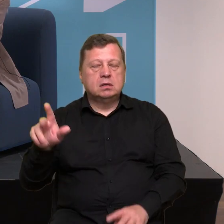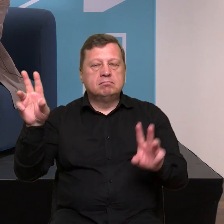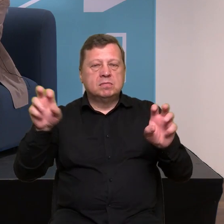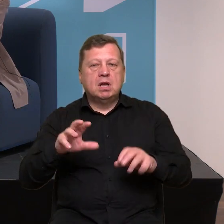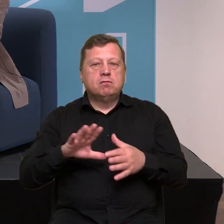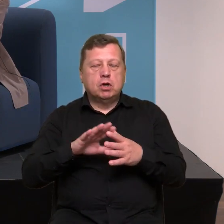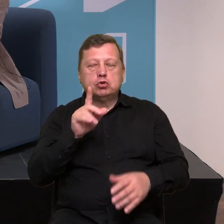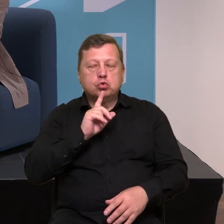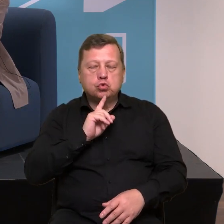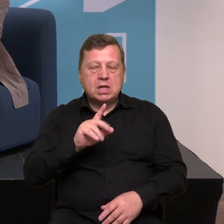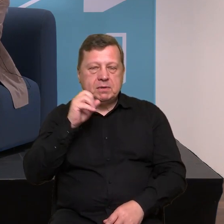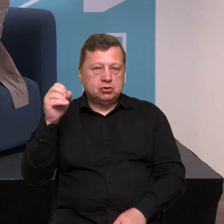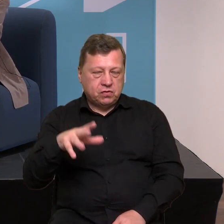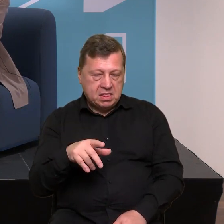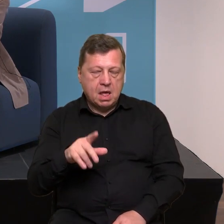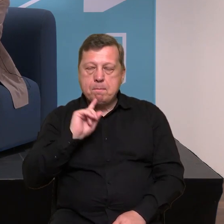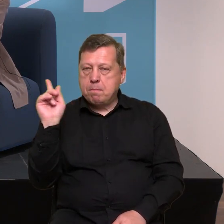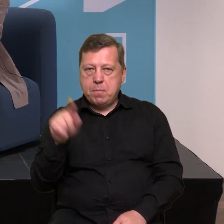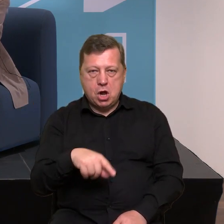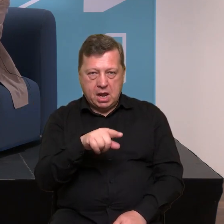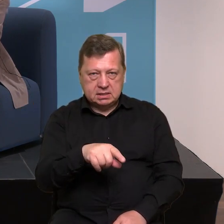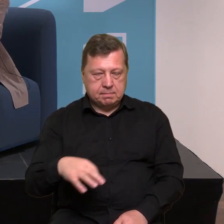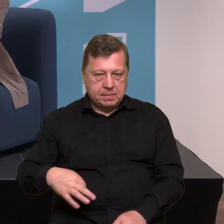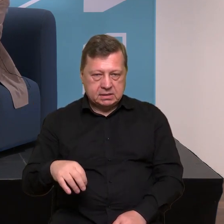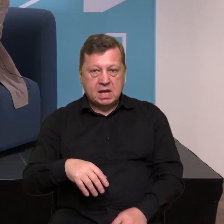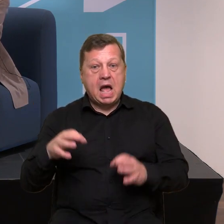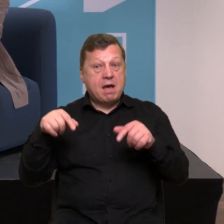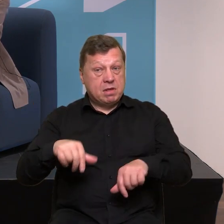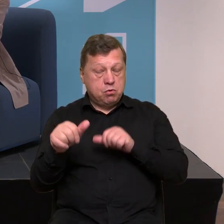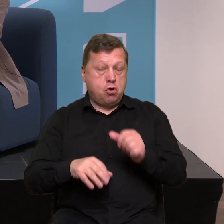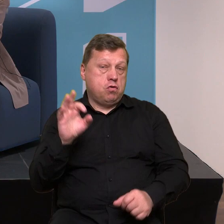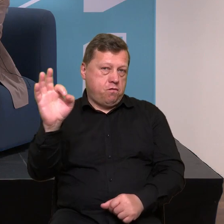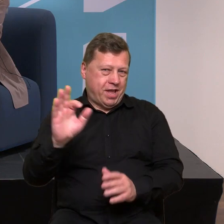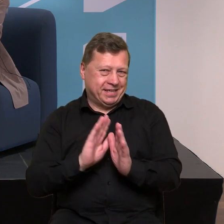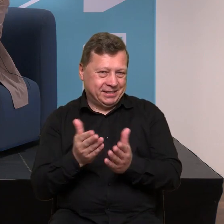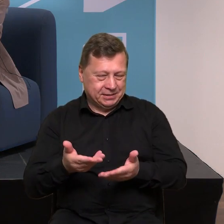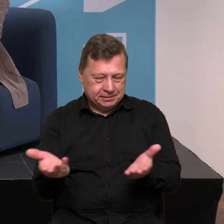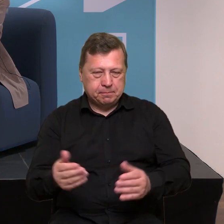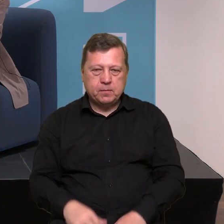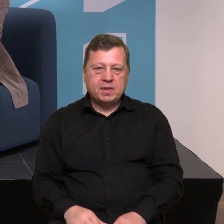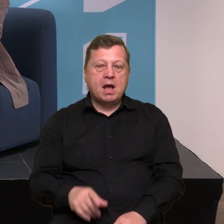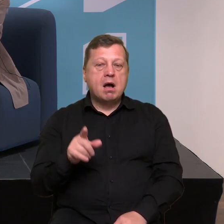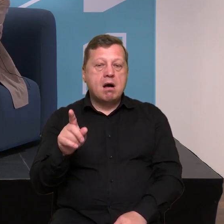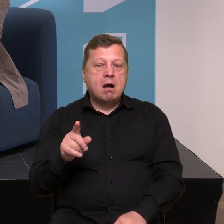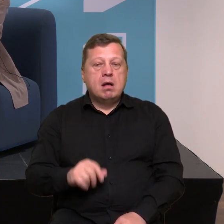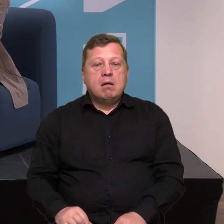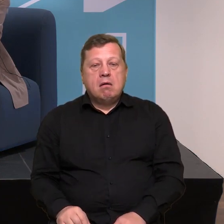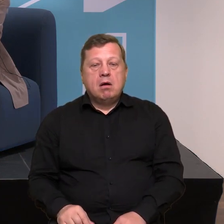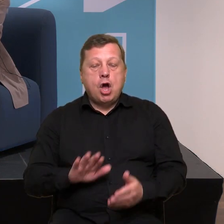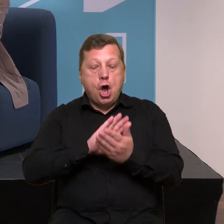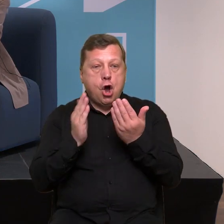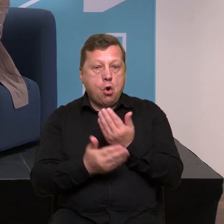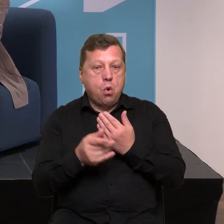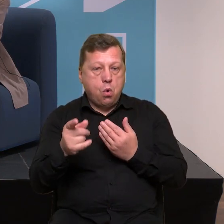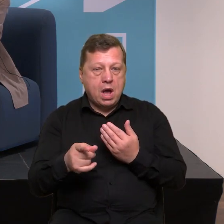bardzo serdecznie polecam. W tym roku jest to Twoja książka. Jaka była Twoja pierwsza reakcja na